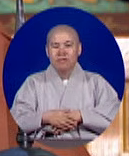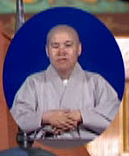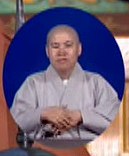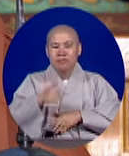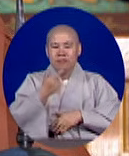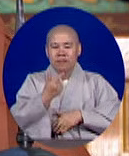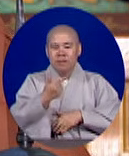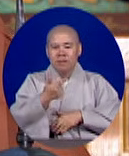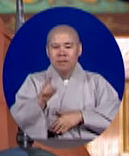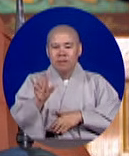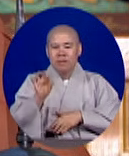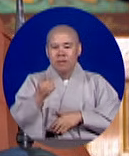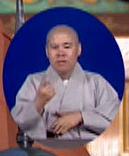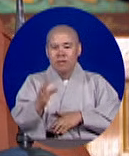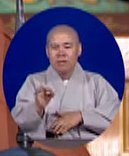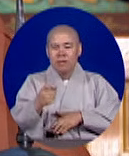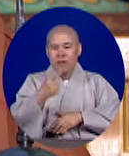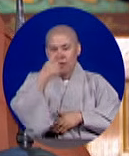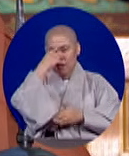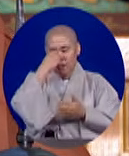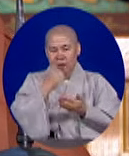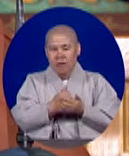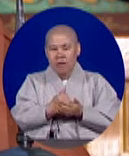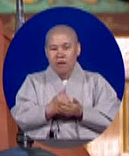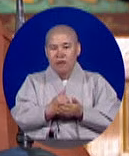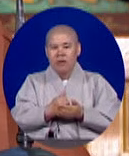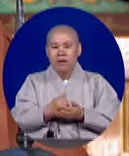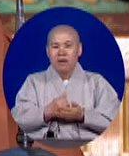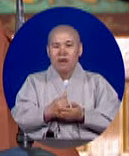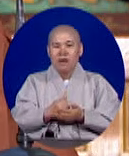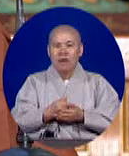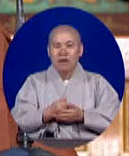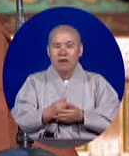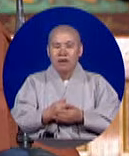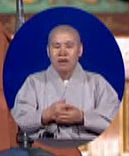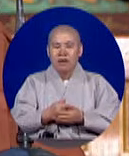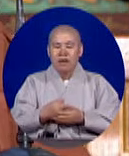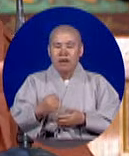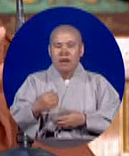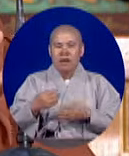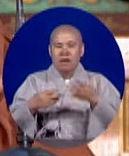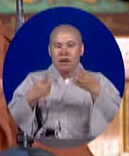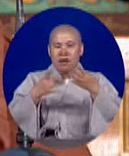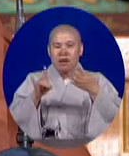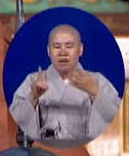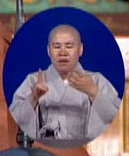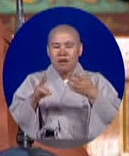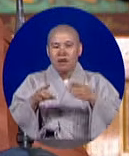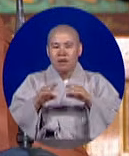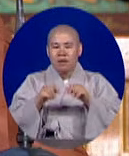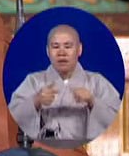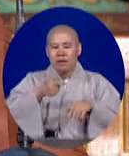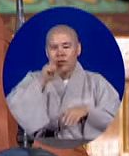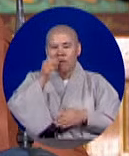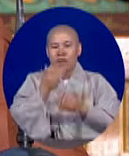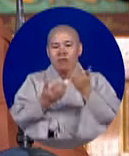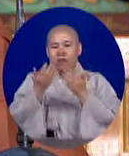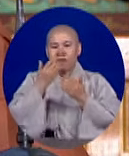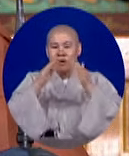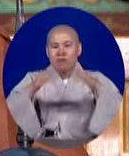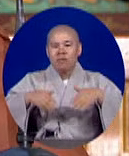나홍 스님한테 묻기를 4대 강리에 이 지수화풍 4대가 각각 다 흩어져서 돌아가실